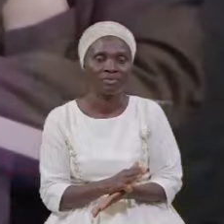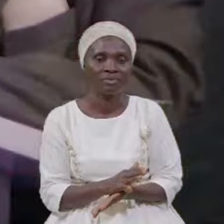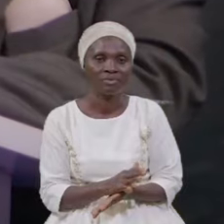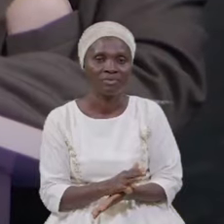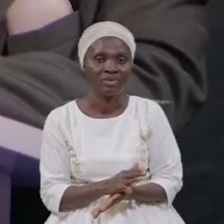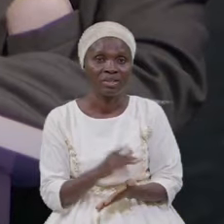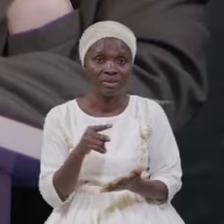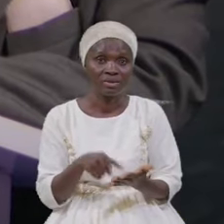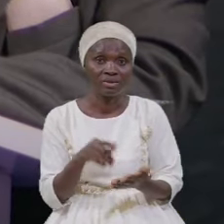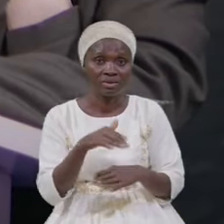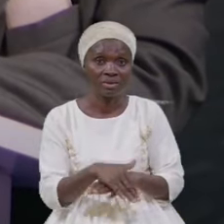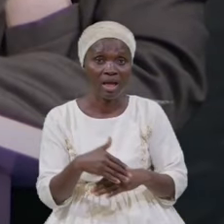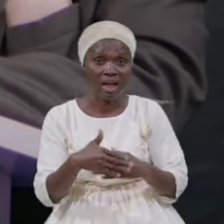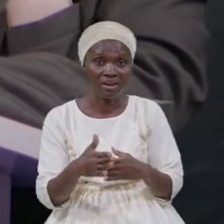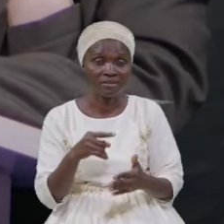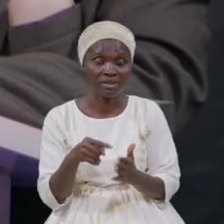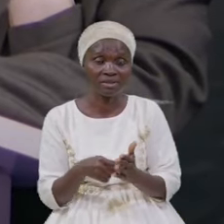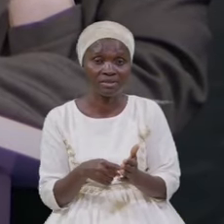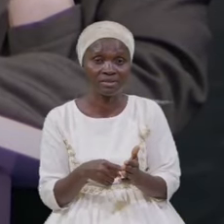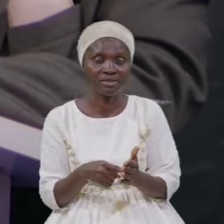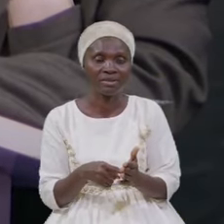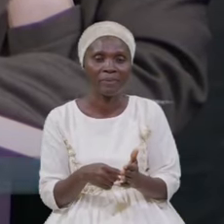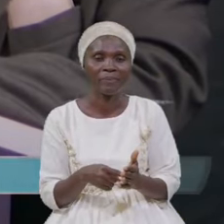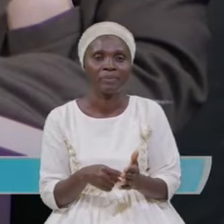gardez la main levée pour qu'on puisse vous aider.